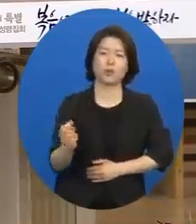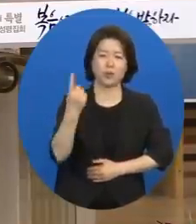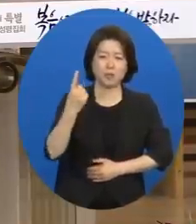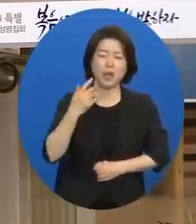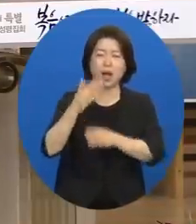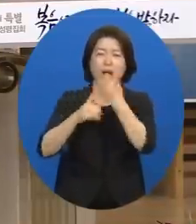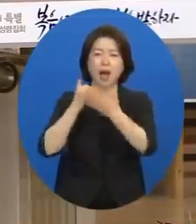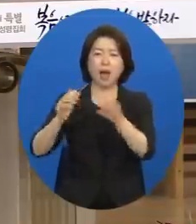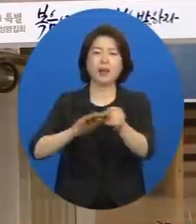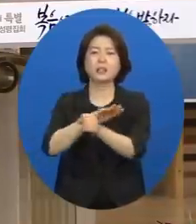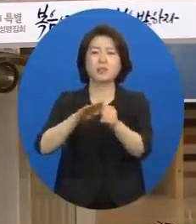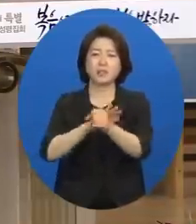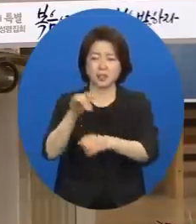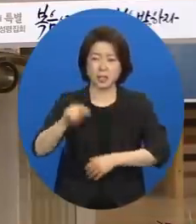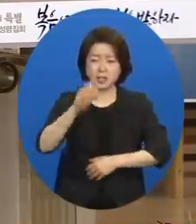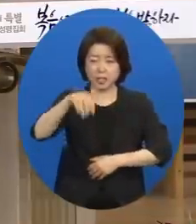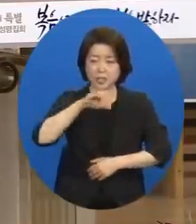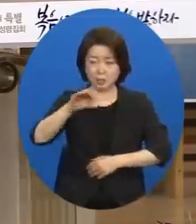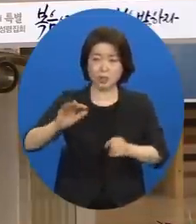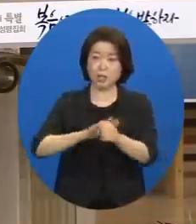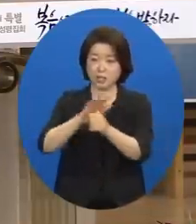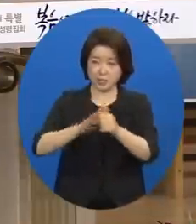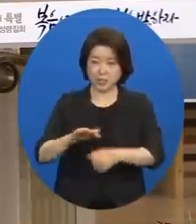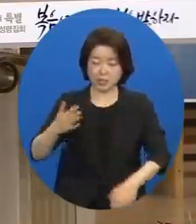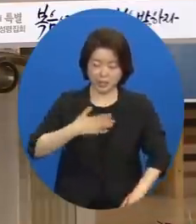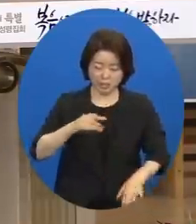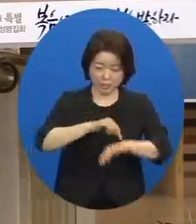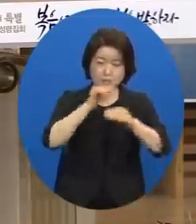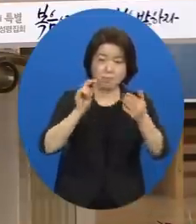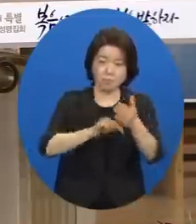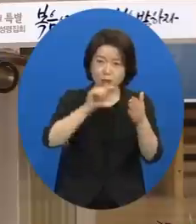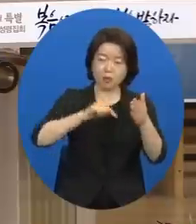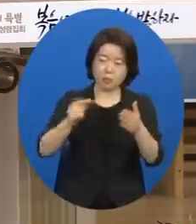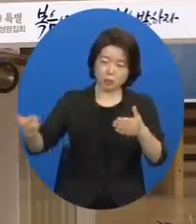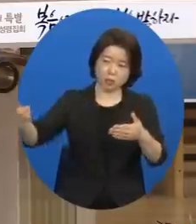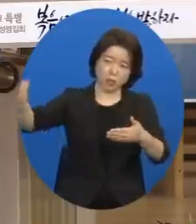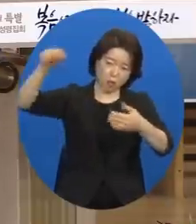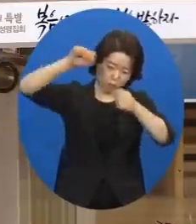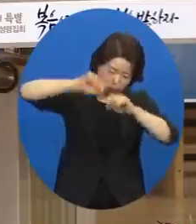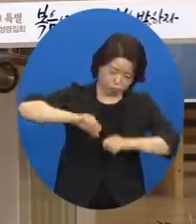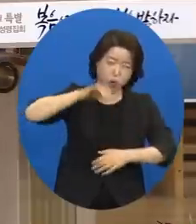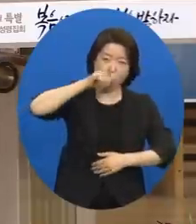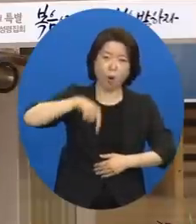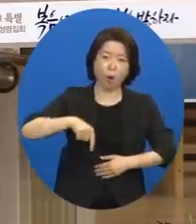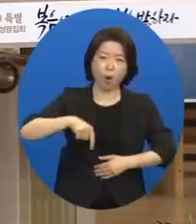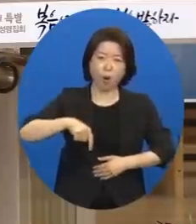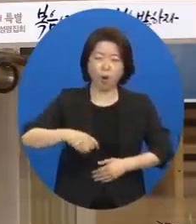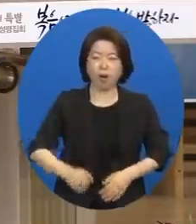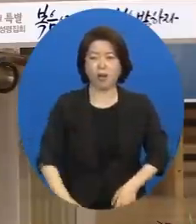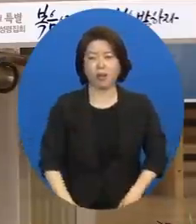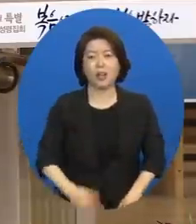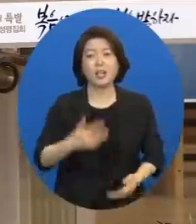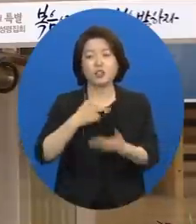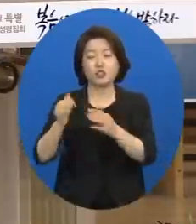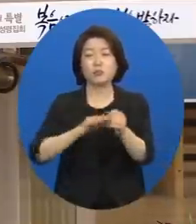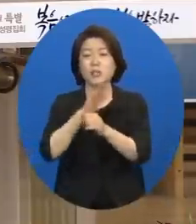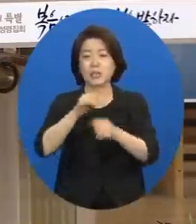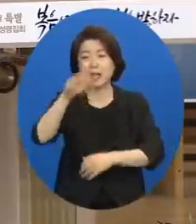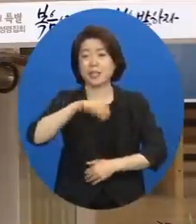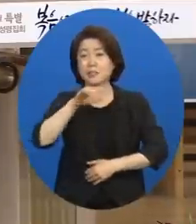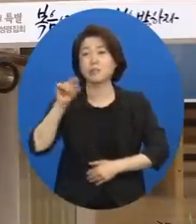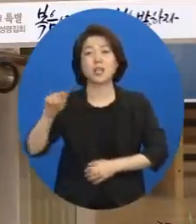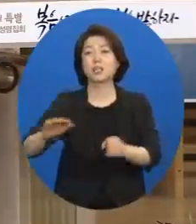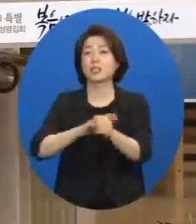하나님의 사랑이 이 십자가의 사랑이 우리 마음에 부은 바 됨이라. 그래서 주님의 사랑 십자가의 그